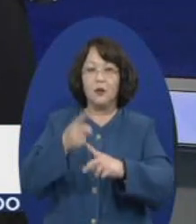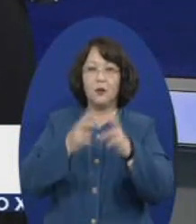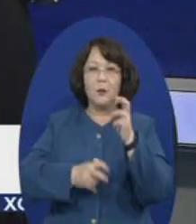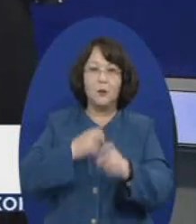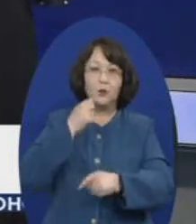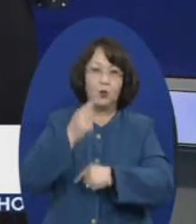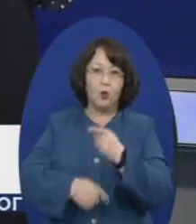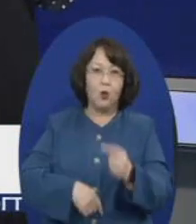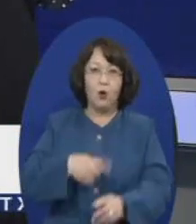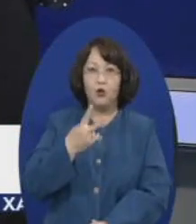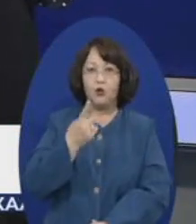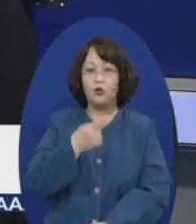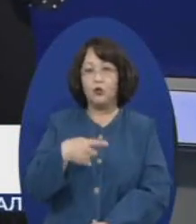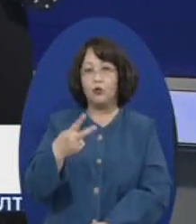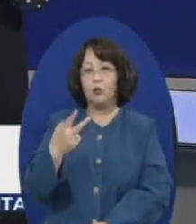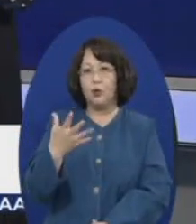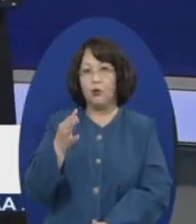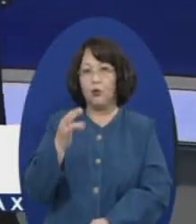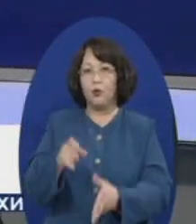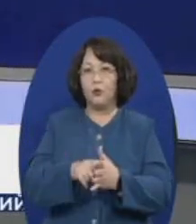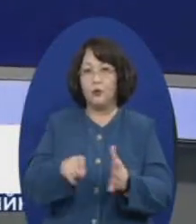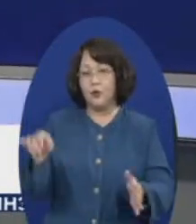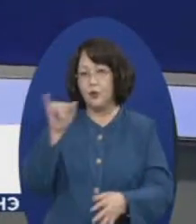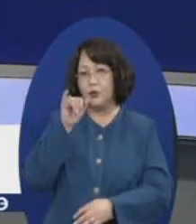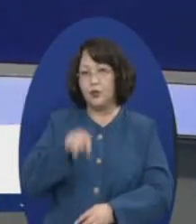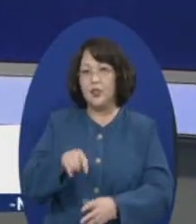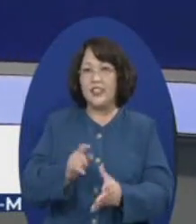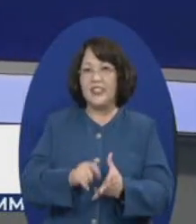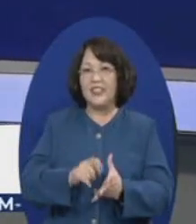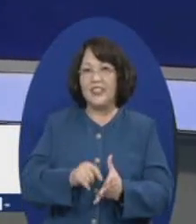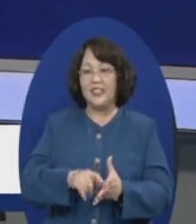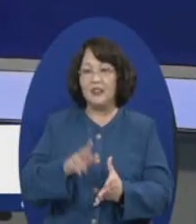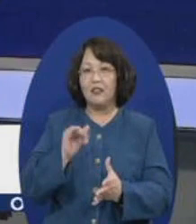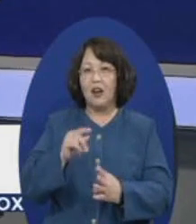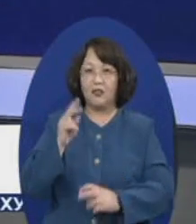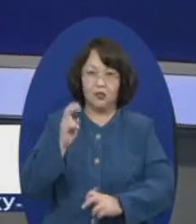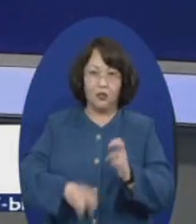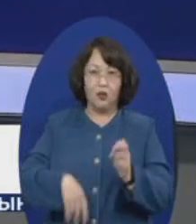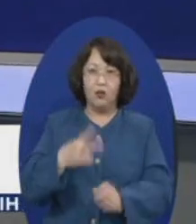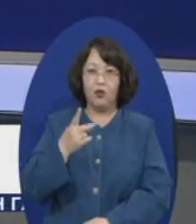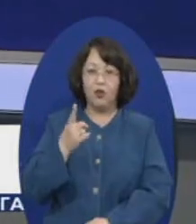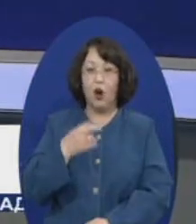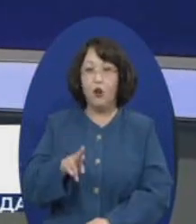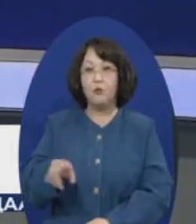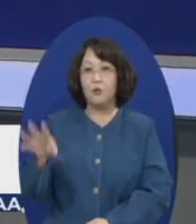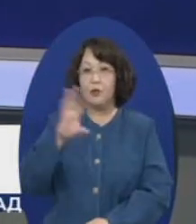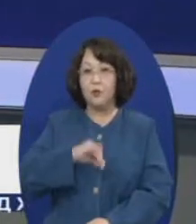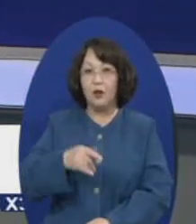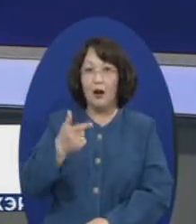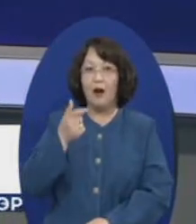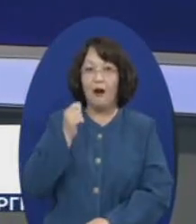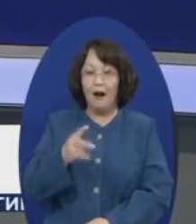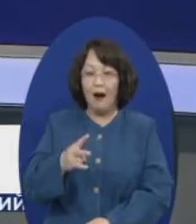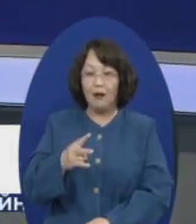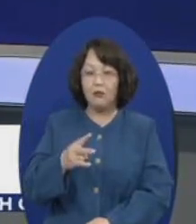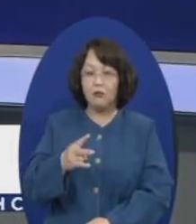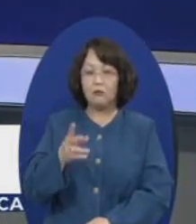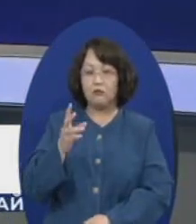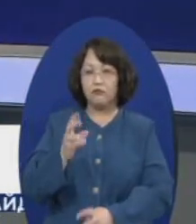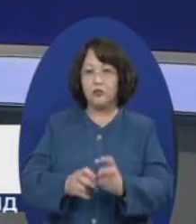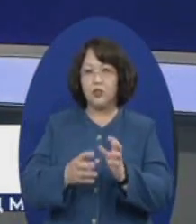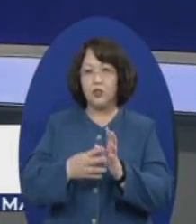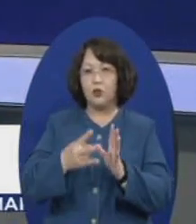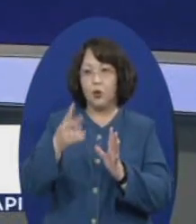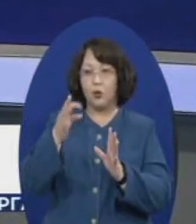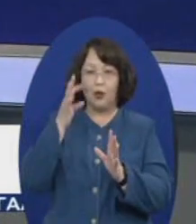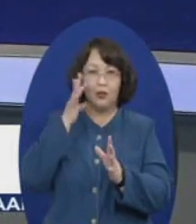өгье. 2021-2025 оны хооронд дотоодын хэрэгцээг хэрхэн нэмэгдүүлэх вэ гэхээр 21 оны хувьд бол бид ган бүтээгдэхүүний 90%